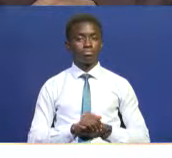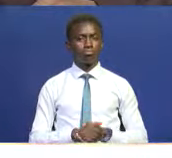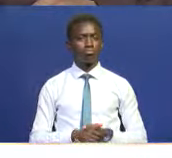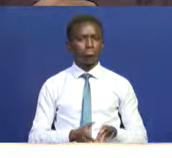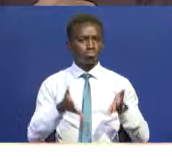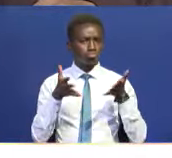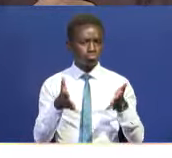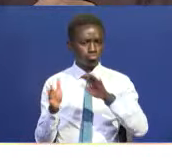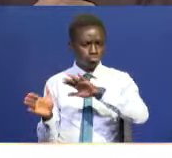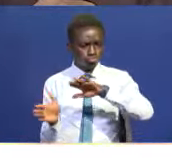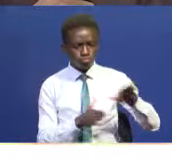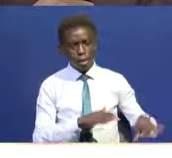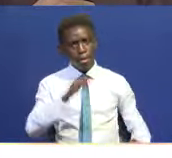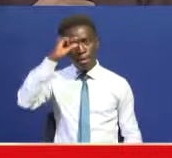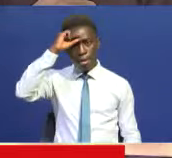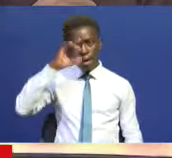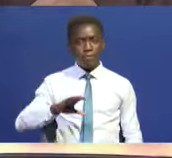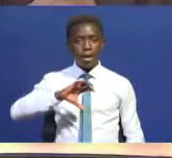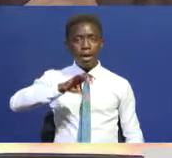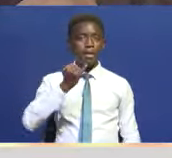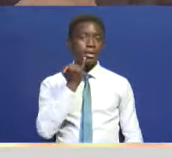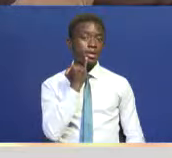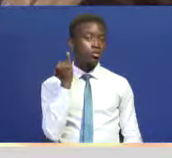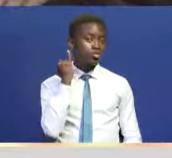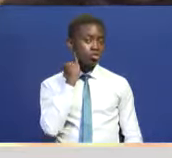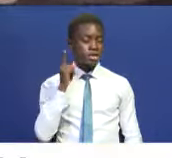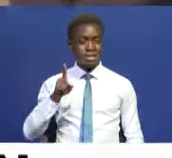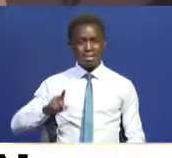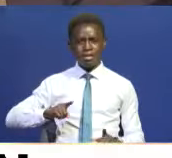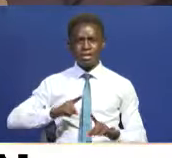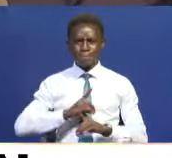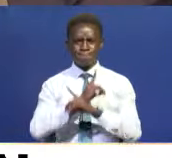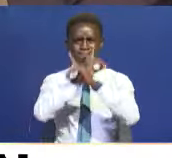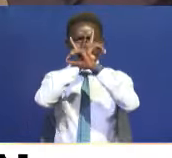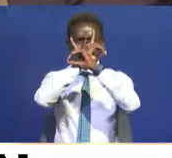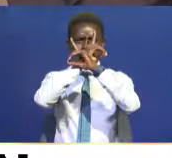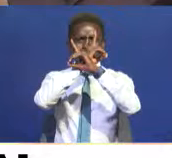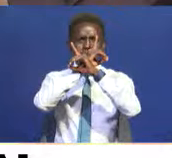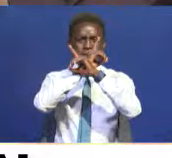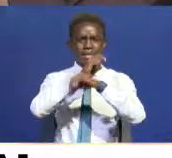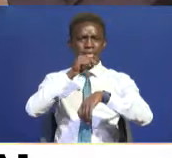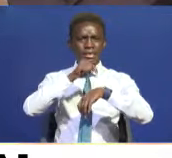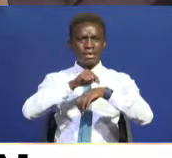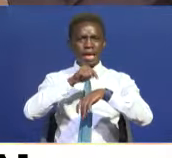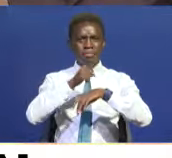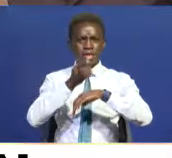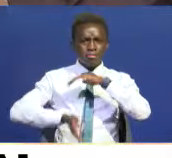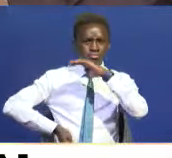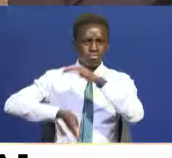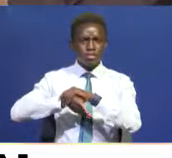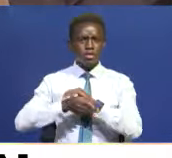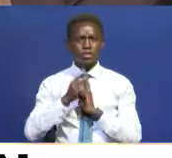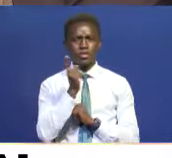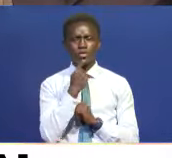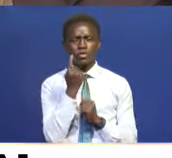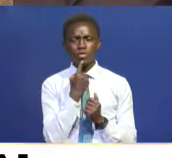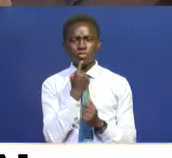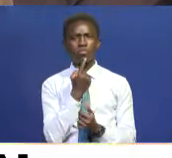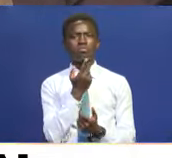Na gavana wa kaunti ya Nakuru, Susan Kihika, ametetea uamuzi wake wa kuwafurusha wasimamizi wa hospitali ya Nakuru War Memorial,